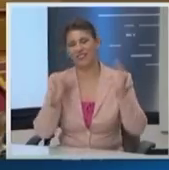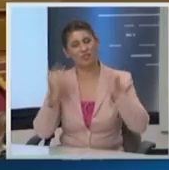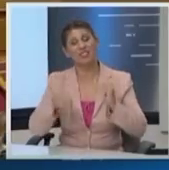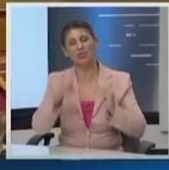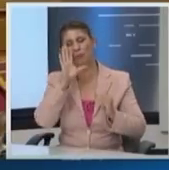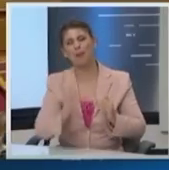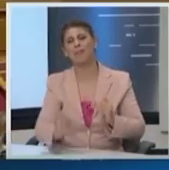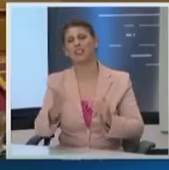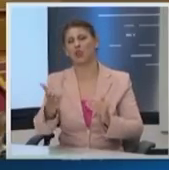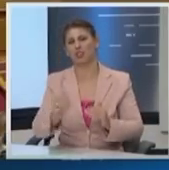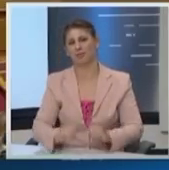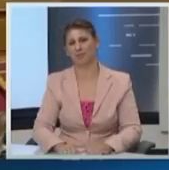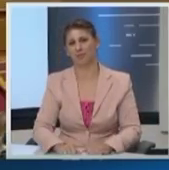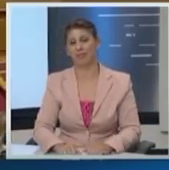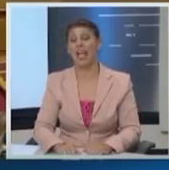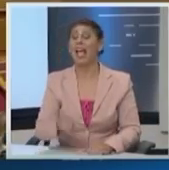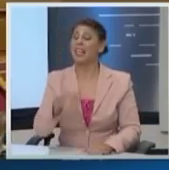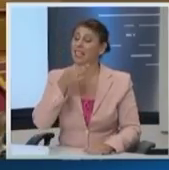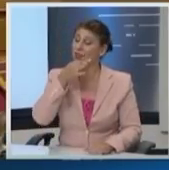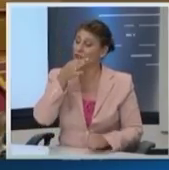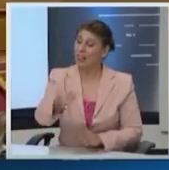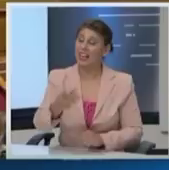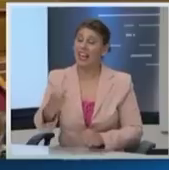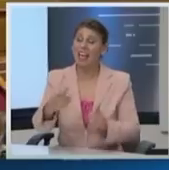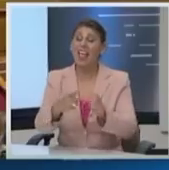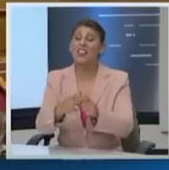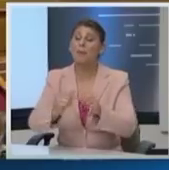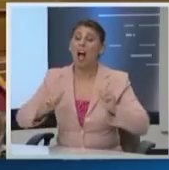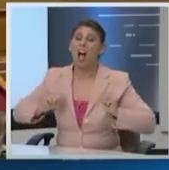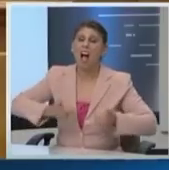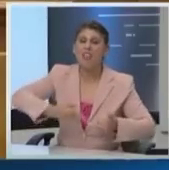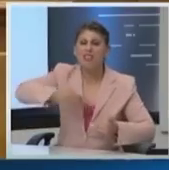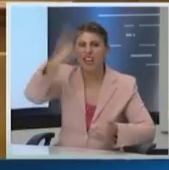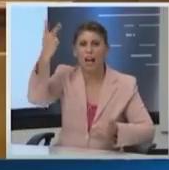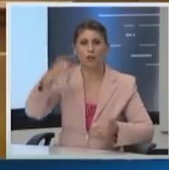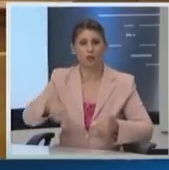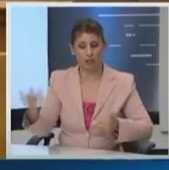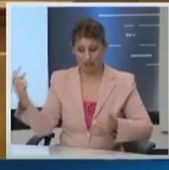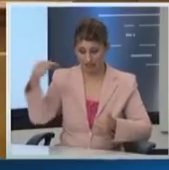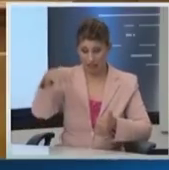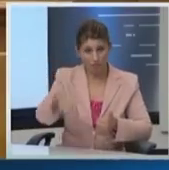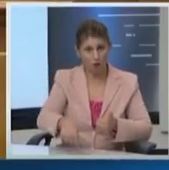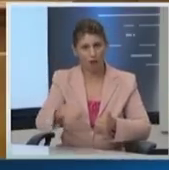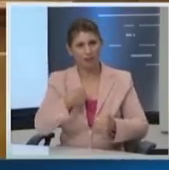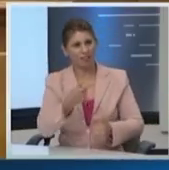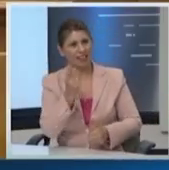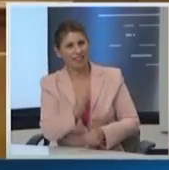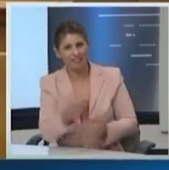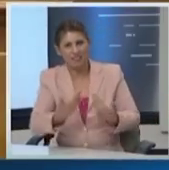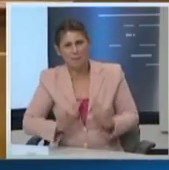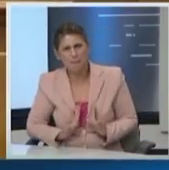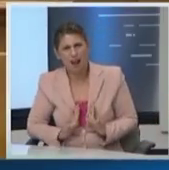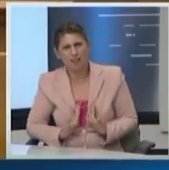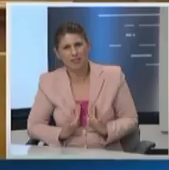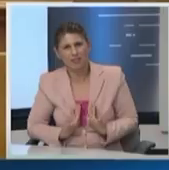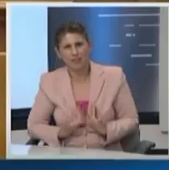πραγματικότητα. Και γι' αυτό θα έλεγα ότι είναι δείγμα θράσους να έρχεστε και να μας κάνετε κριτική για το